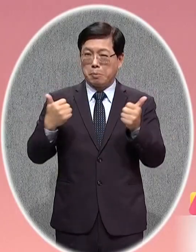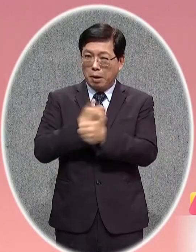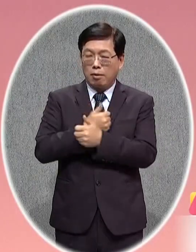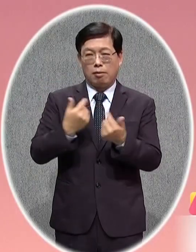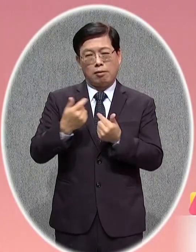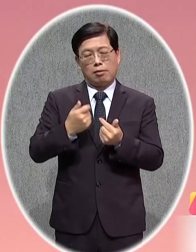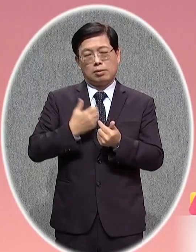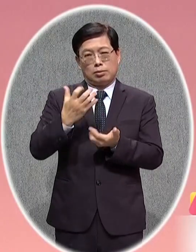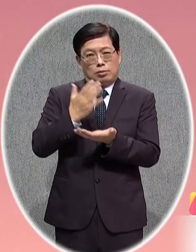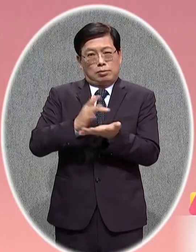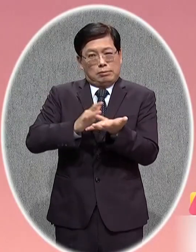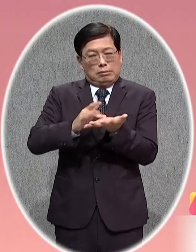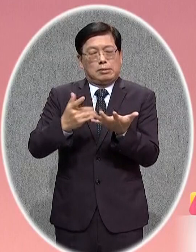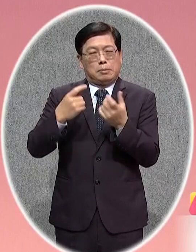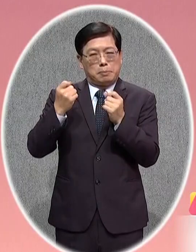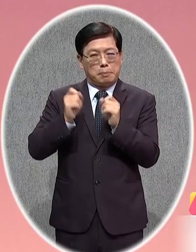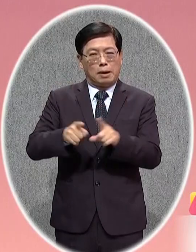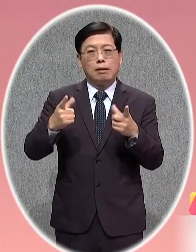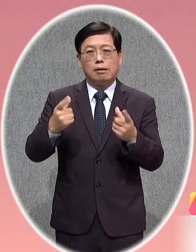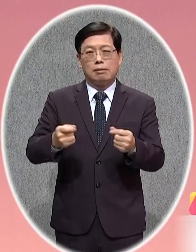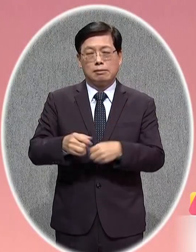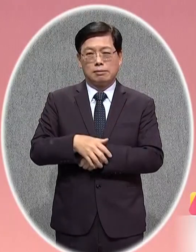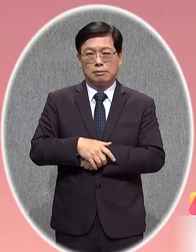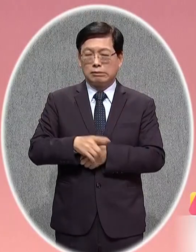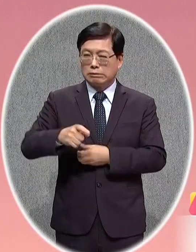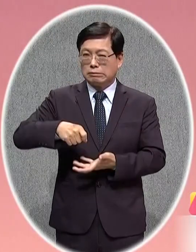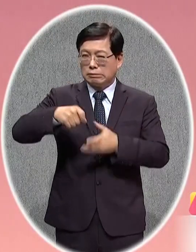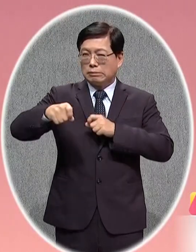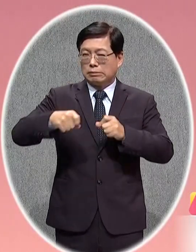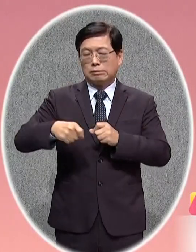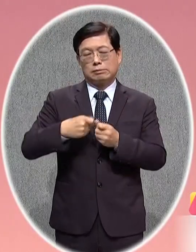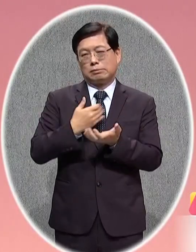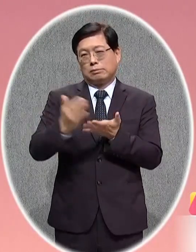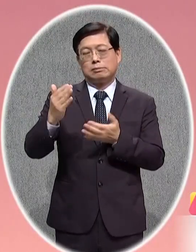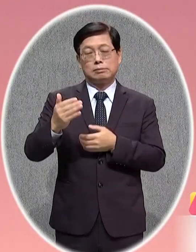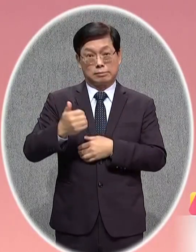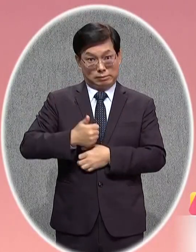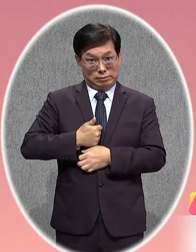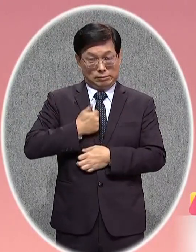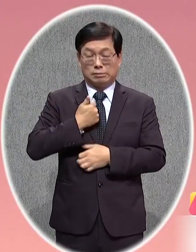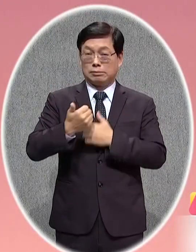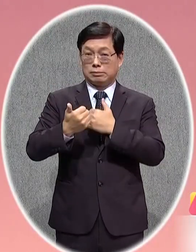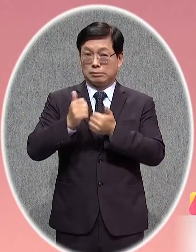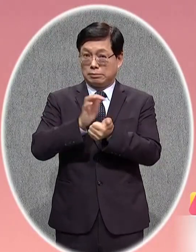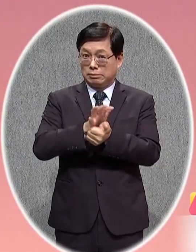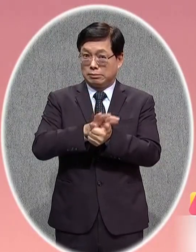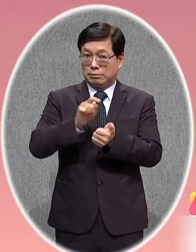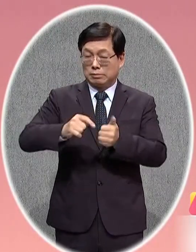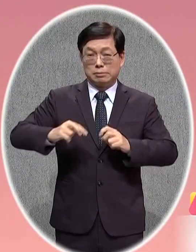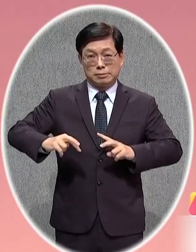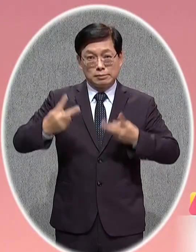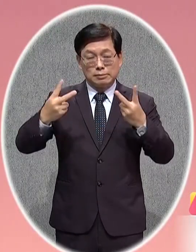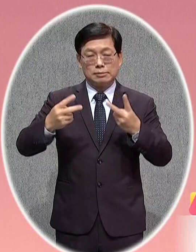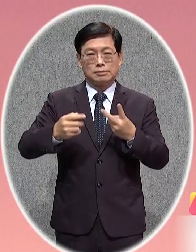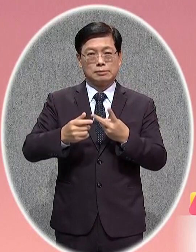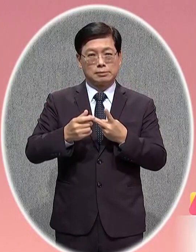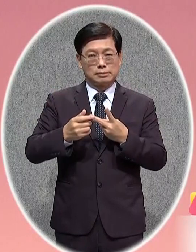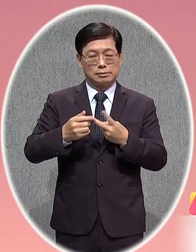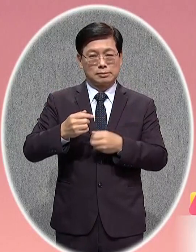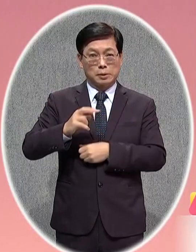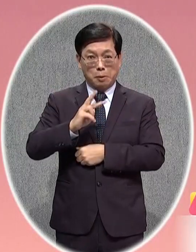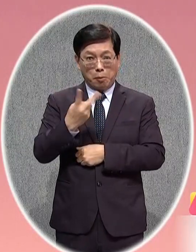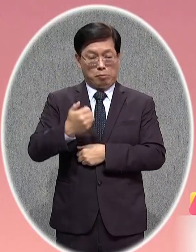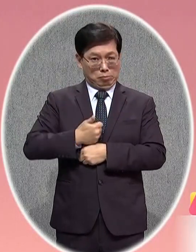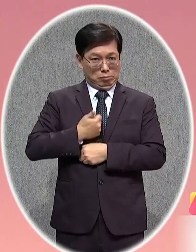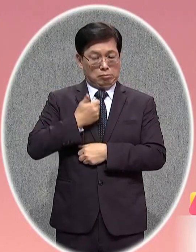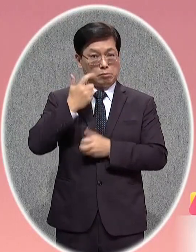是止痛药一样的一个提案，它完全没有办法来改变或者是来